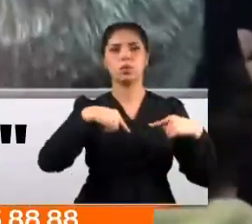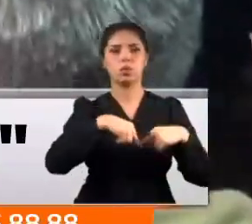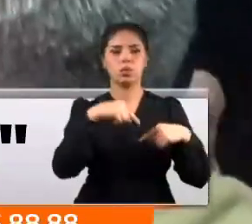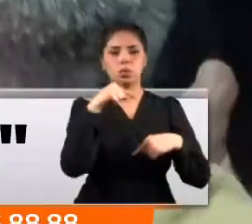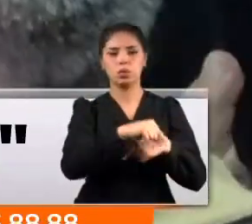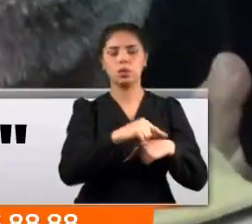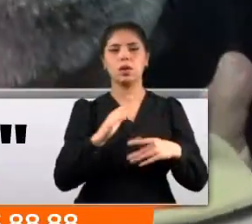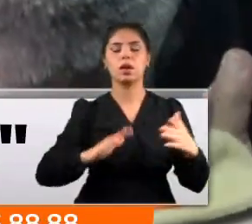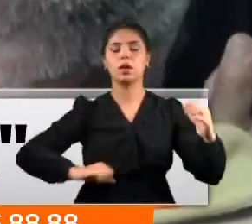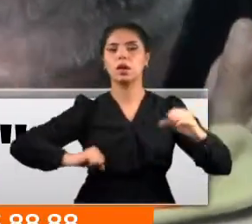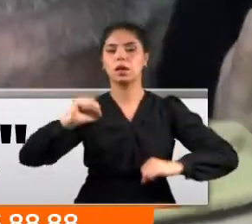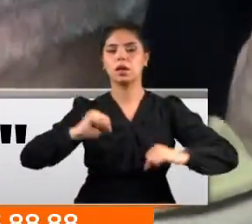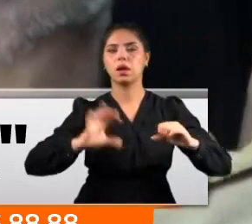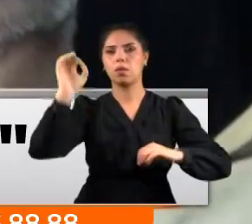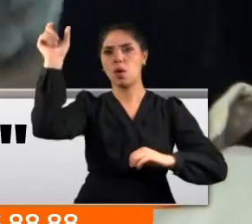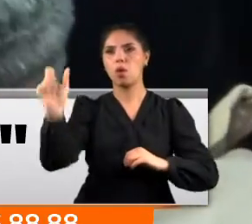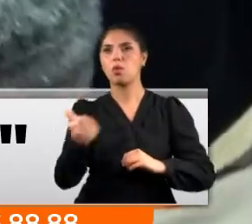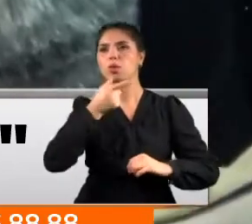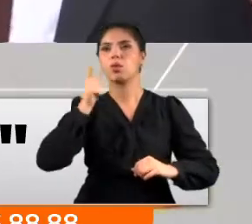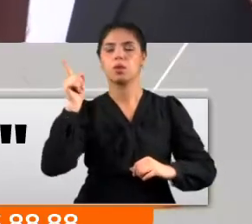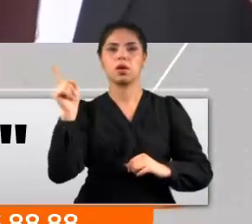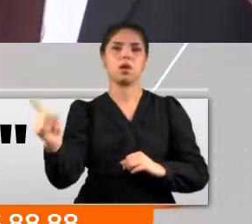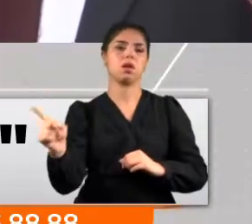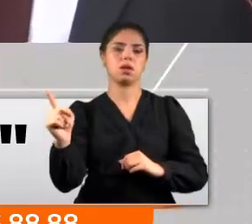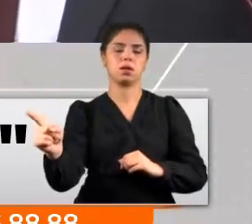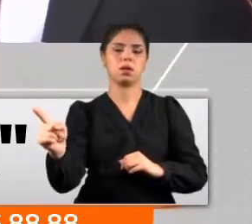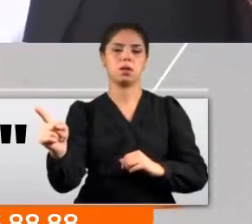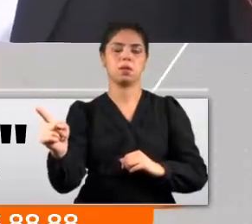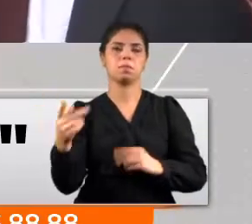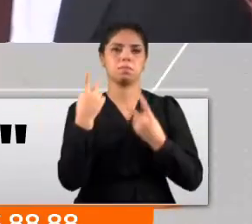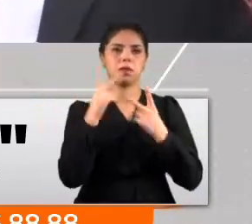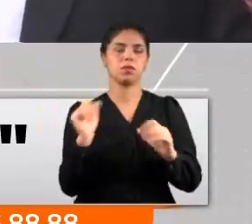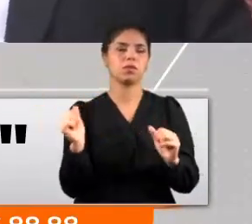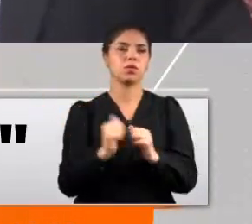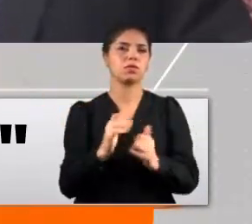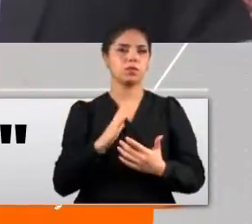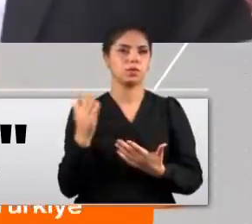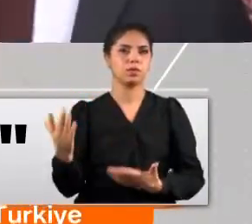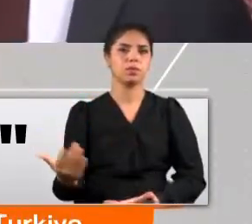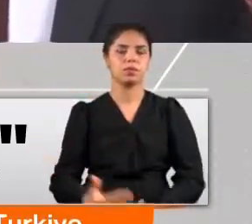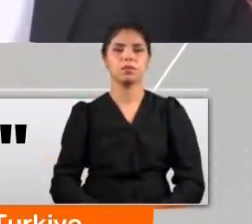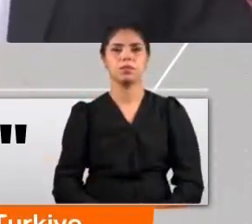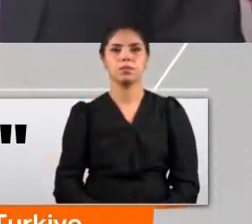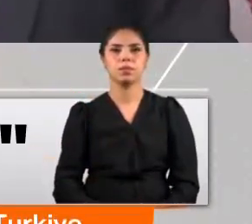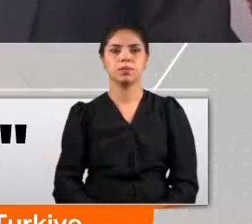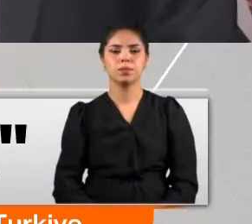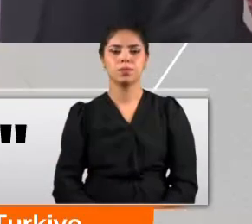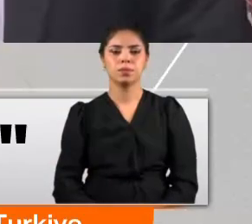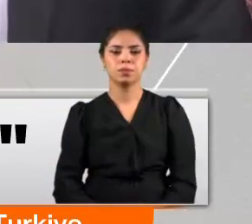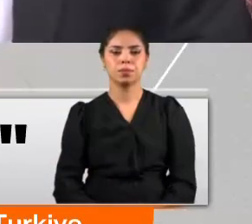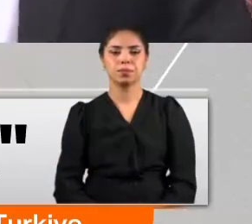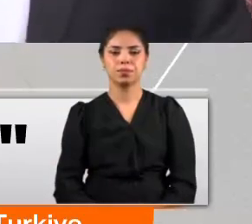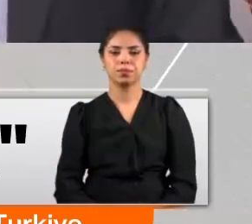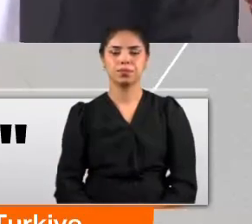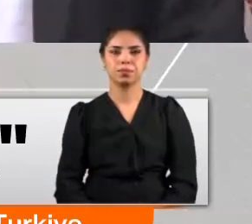yak iaf gibi açıklamalarına yenilerini ekledi bu sürecin sonunda bize oy verenlerde büyük bir duygusal